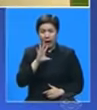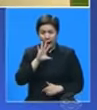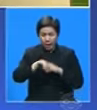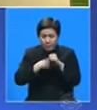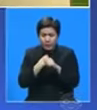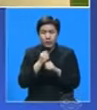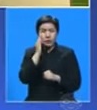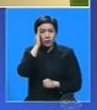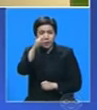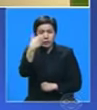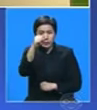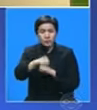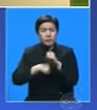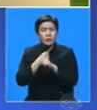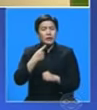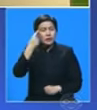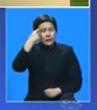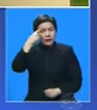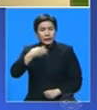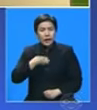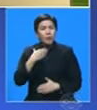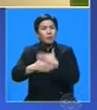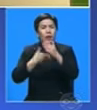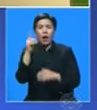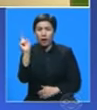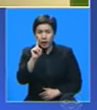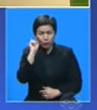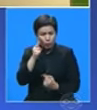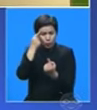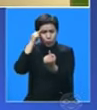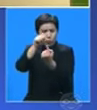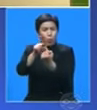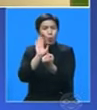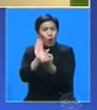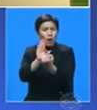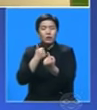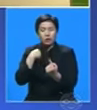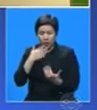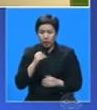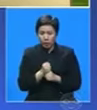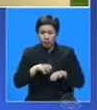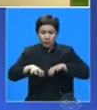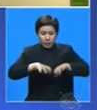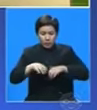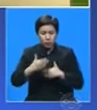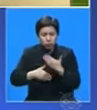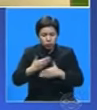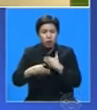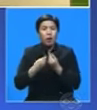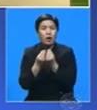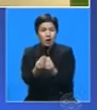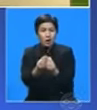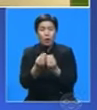ของเราบ้านเมืองของเรานั้นจะเกิดอะไรขึ้นมาบ้างจะพัฒนากันไปอย่างไรทั้งนี้เพื่อลดความขัดแย้งลดการต่อต้านลดความเหลื่อมล้